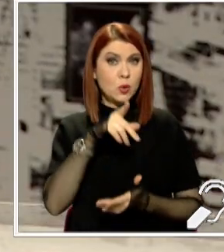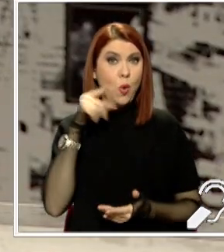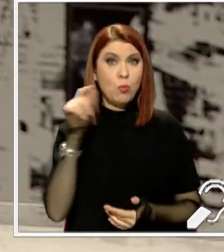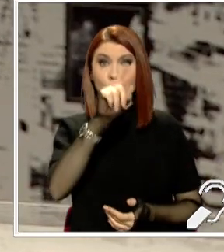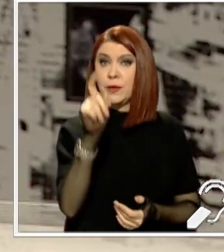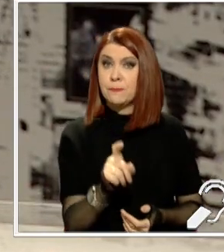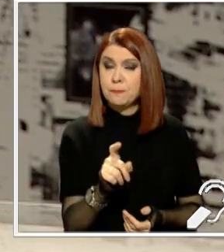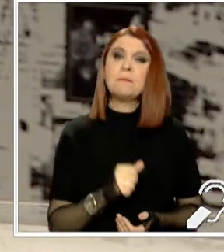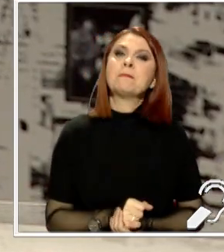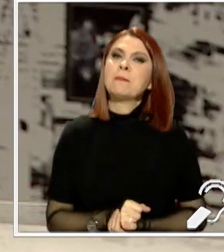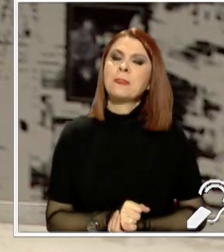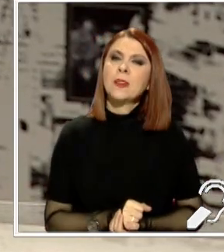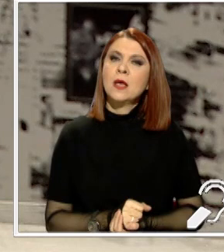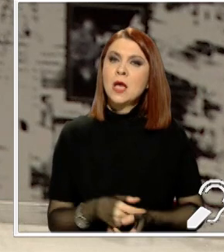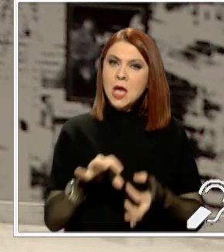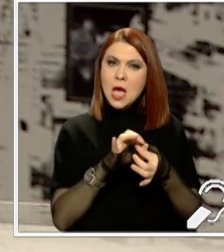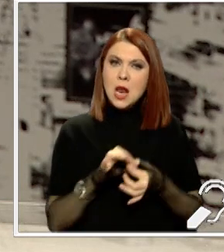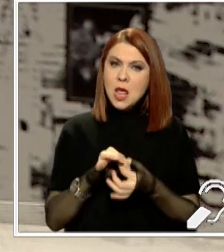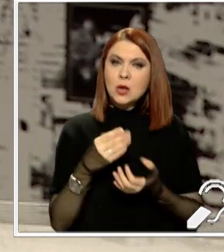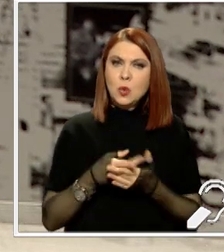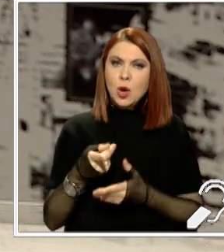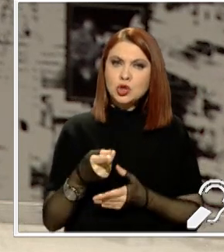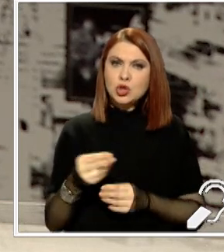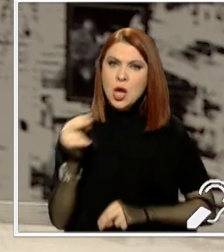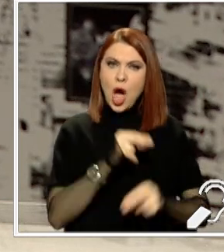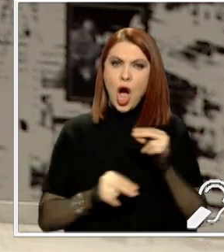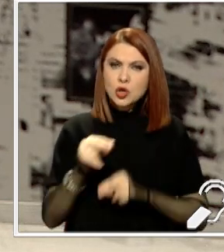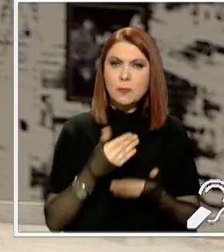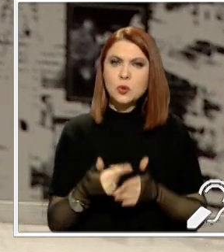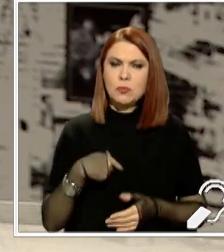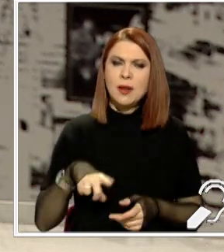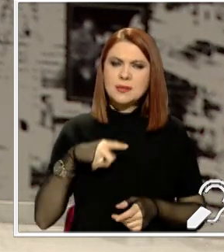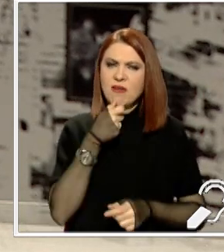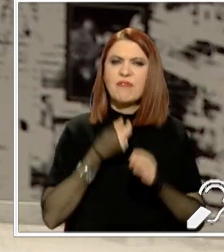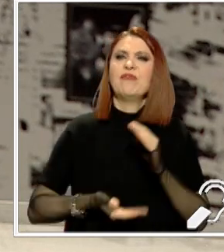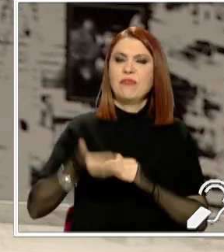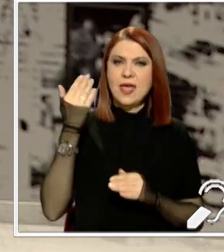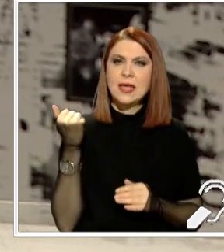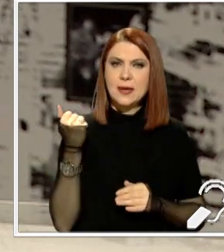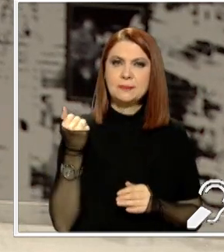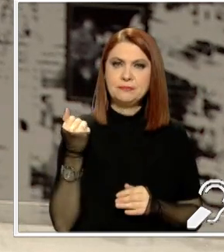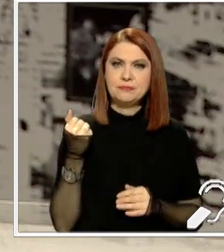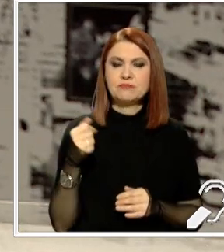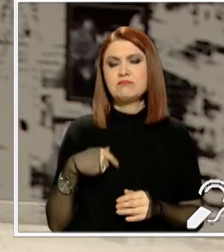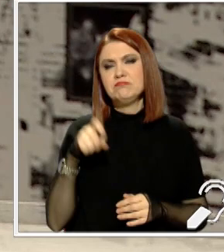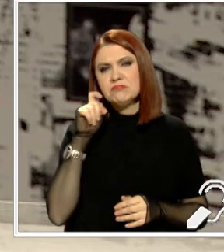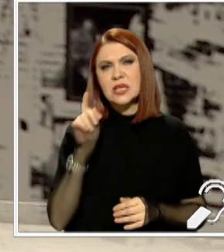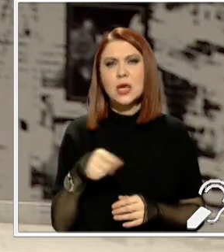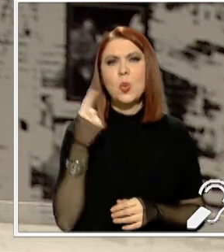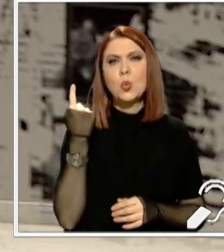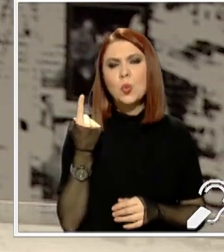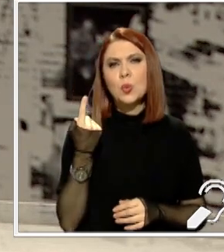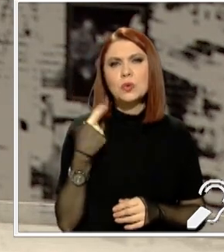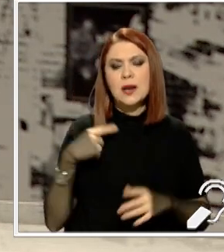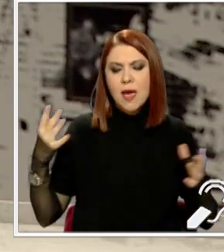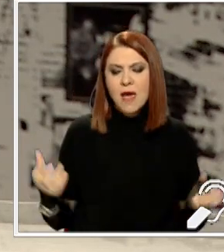omului? Relația cu One World pentru mine e destul de veche. E, cred că, unul dintre